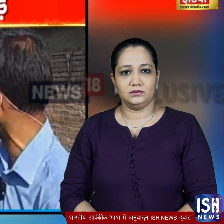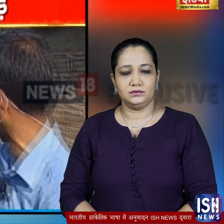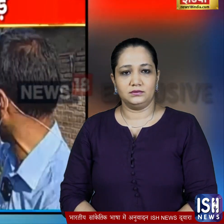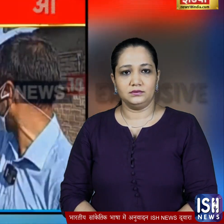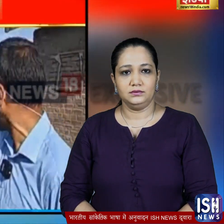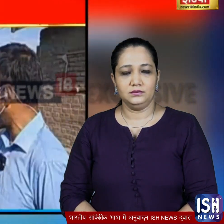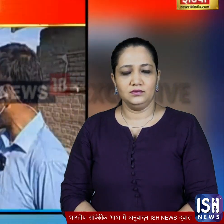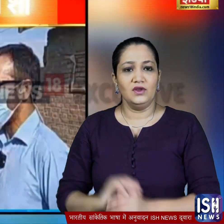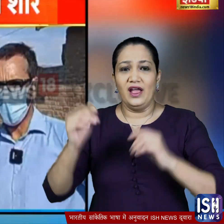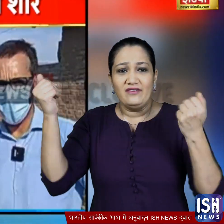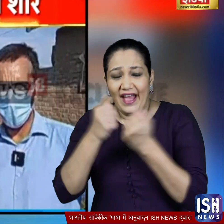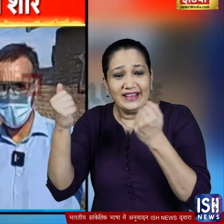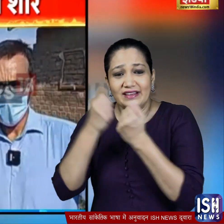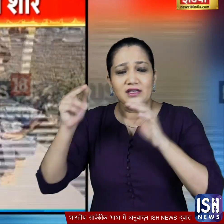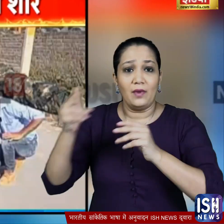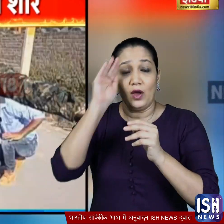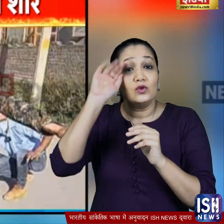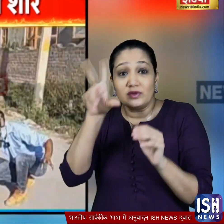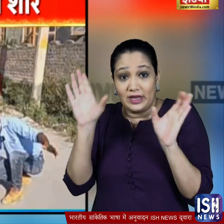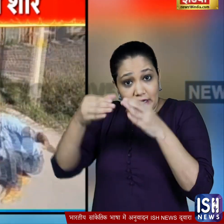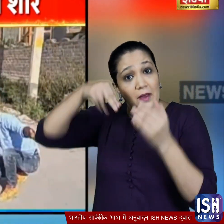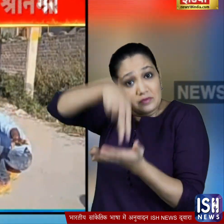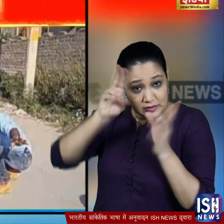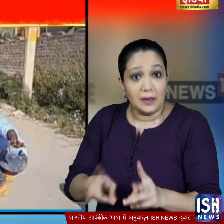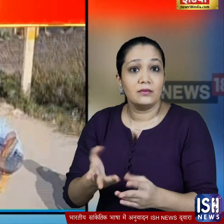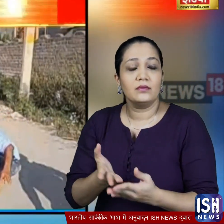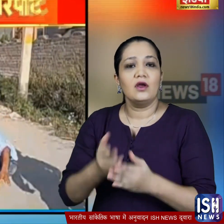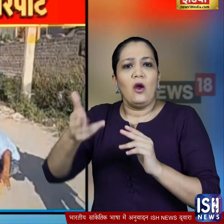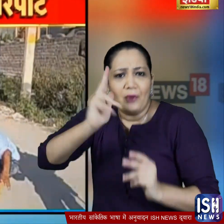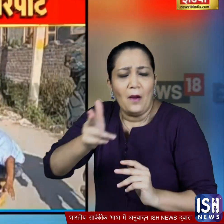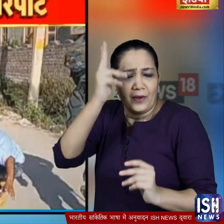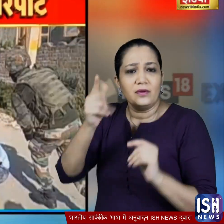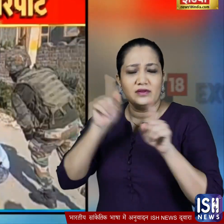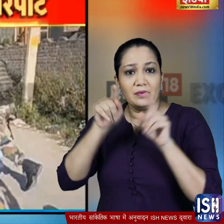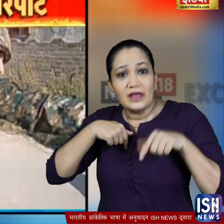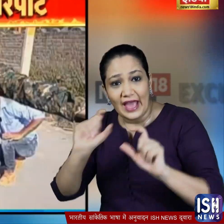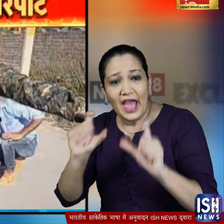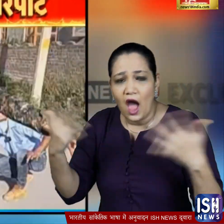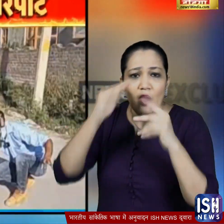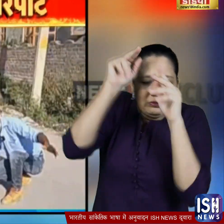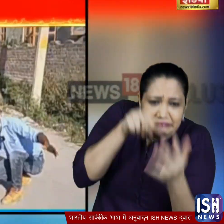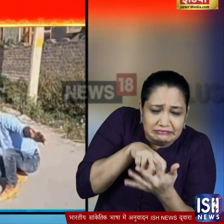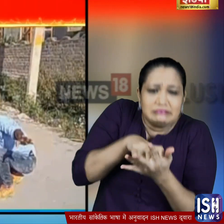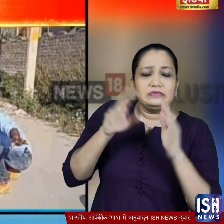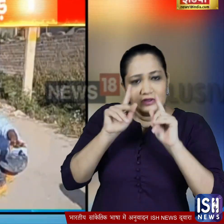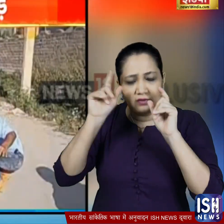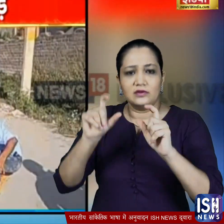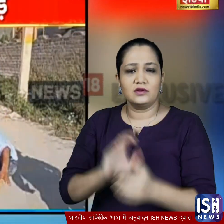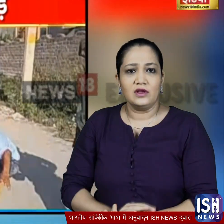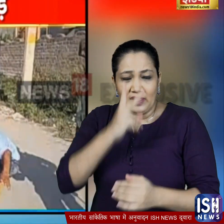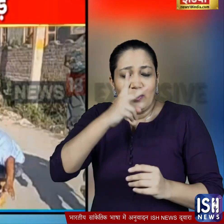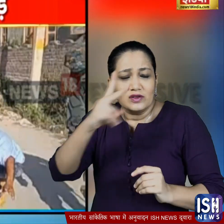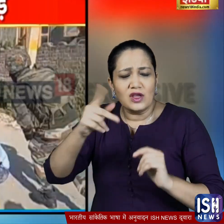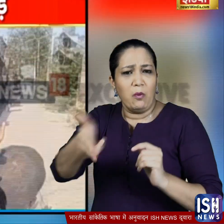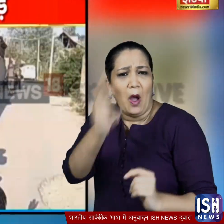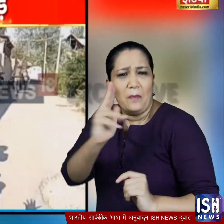मुठभेड़ के वक्त न्यूज 18 ग्राउंड जीरो पर मौजूद रहा और फायरिंग शुरू होते ही एहतियातन रिपोर्टर को झुकना पड़ा। देखिए इस वक्त जबरदस्त फायरिंग हो रही है,